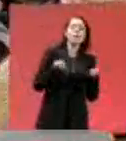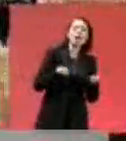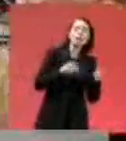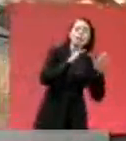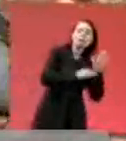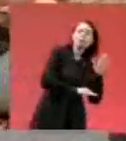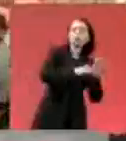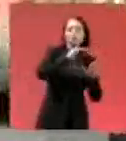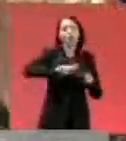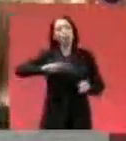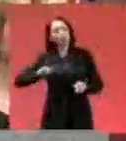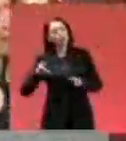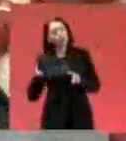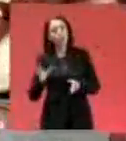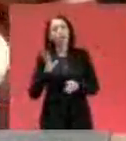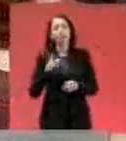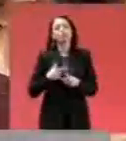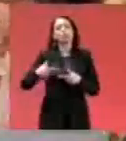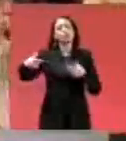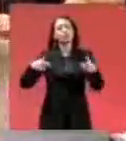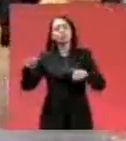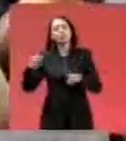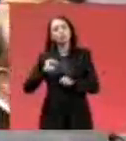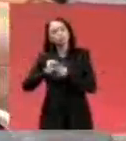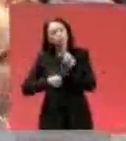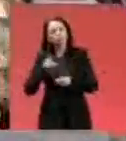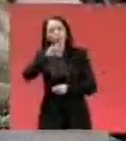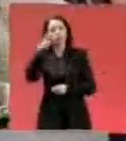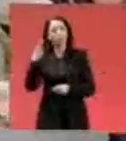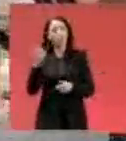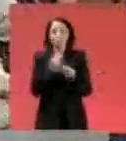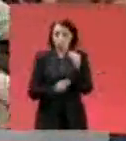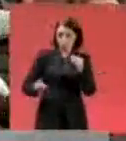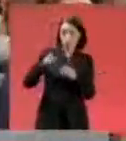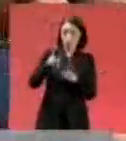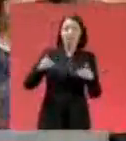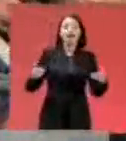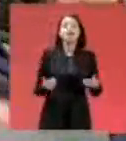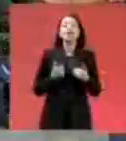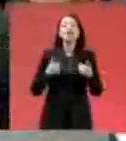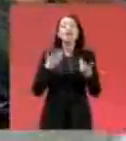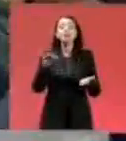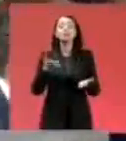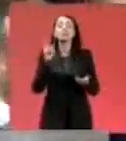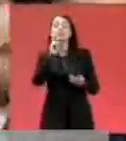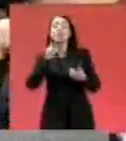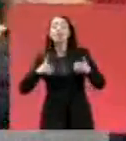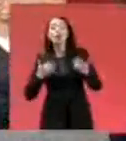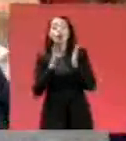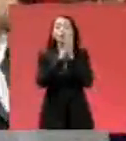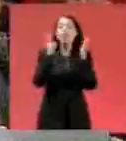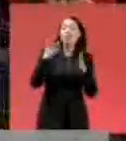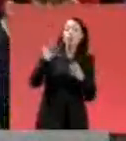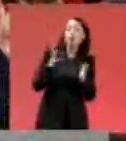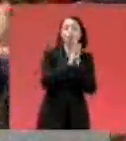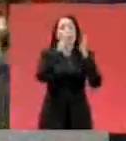επαγγελματίες, δίπλα τους απόμαχους της ζωής, αλλά κυρίως με τις νέες και τους νέους, τους